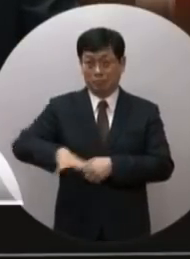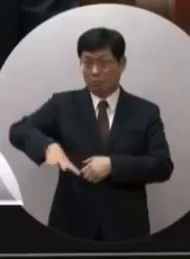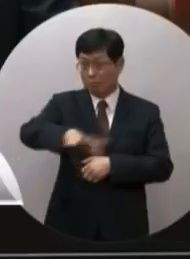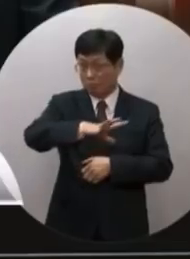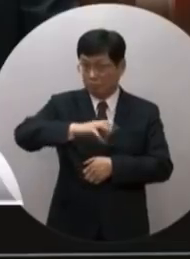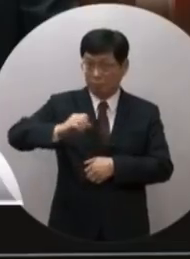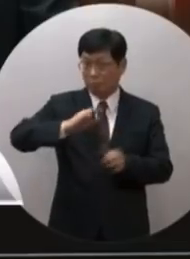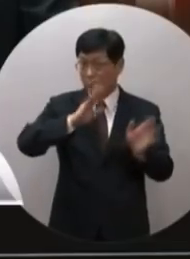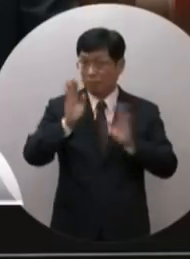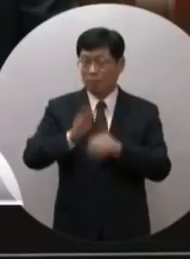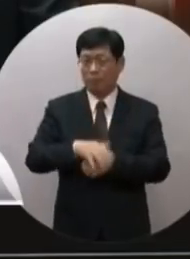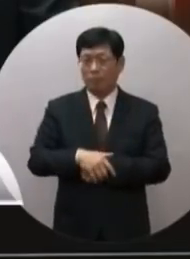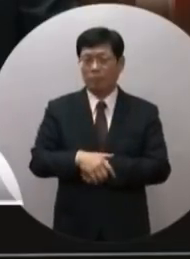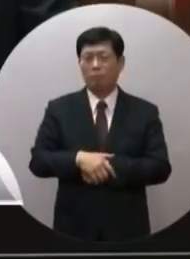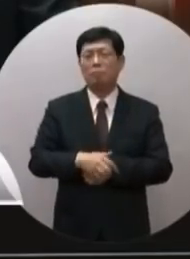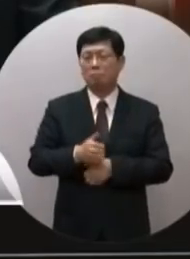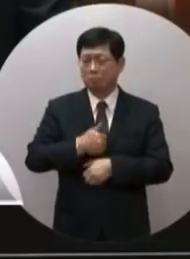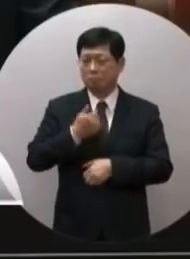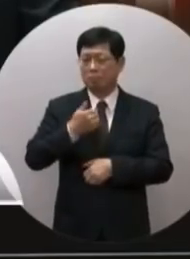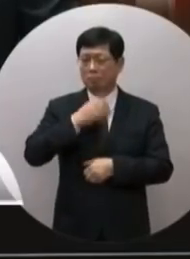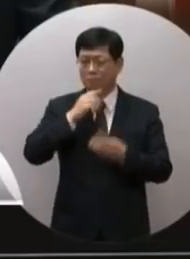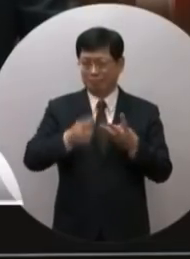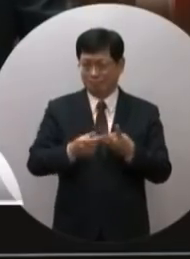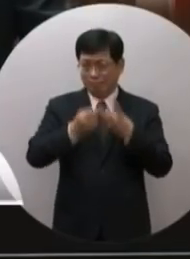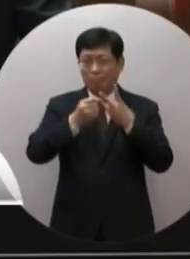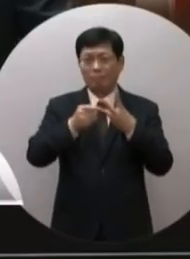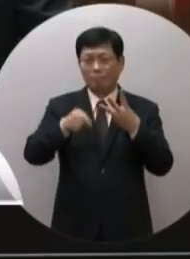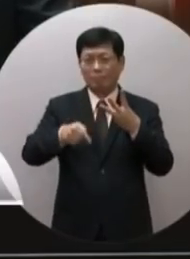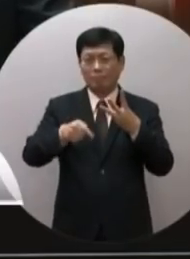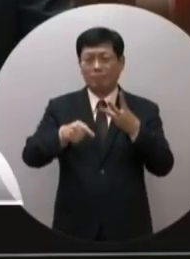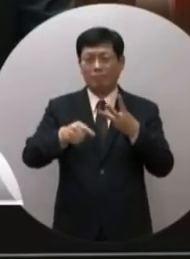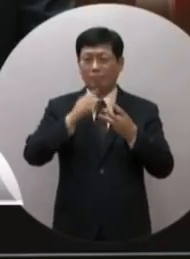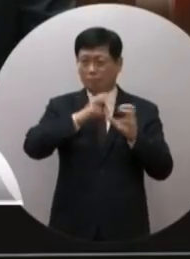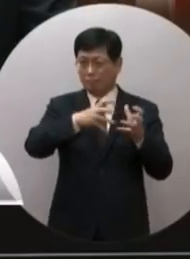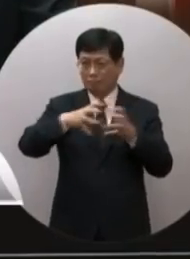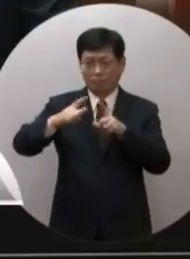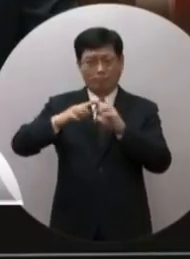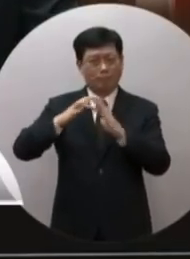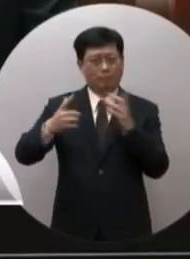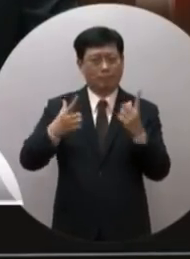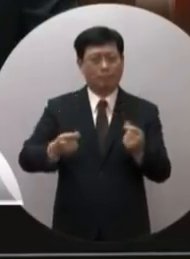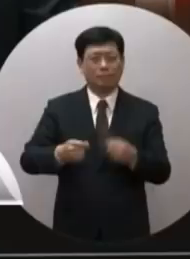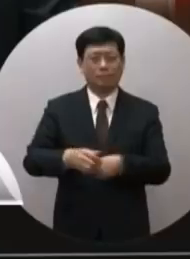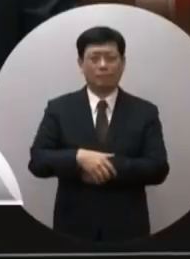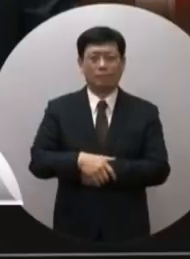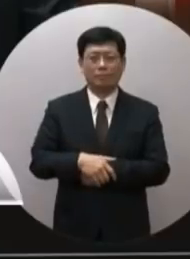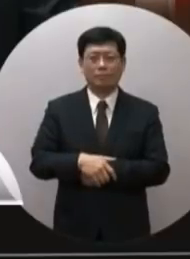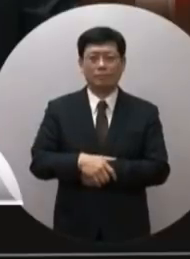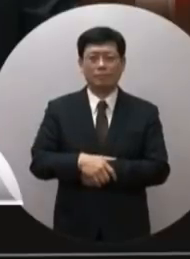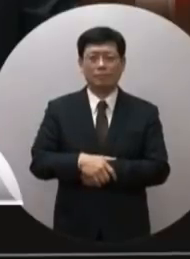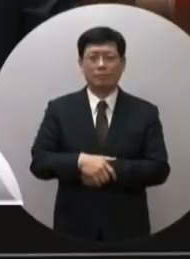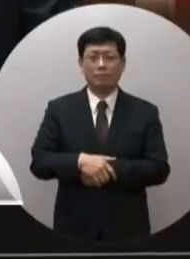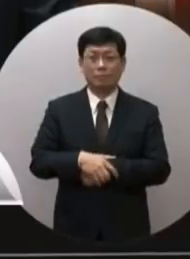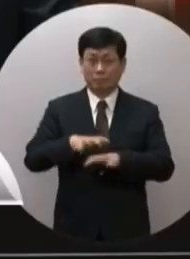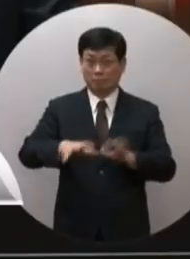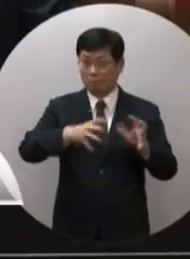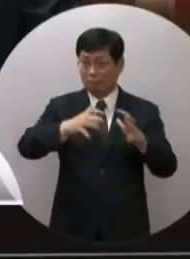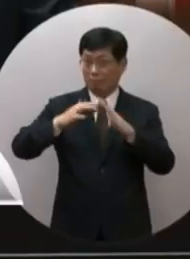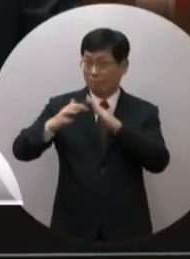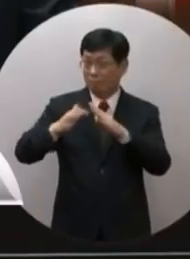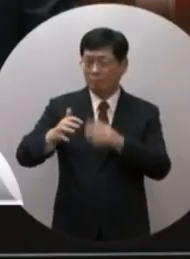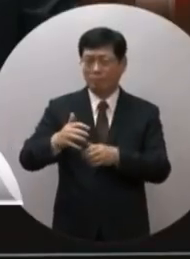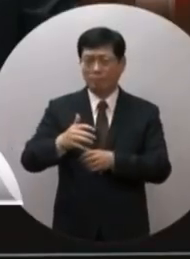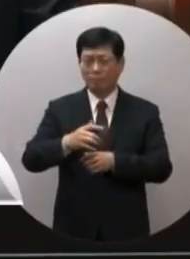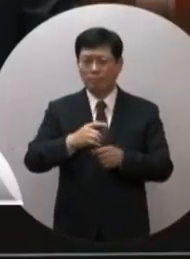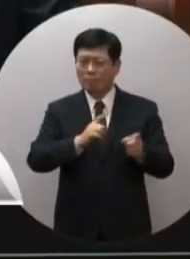体的状况可以说是面对第三次啊世界的大战。这次的世界大战